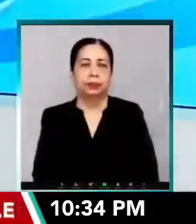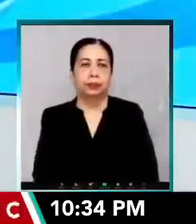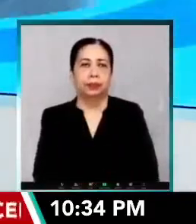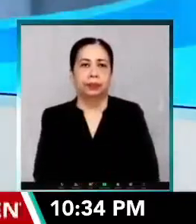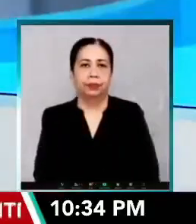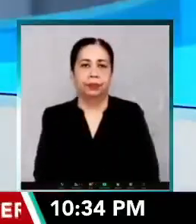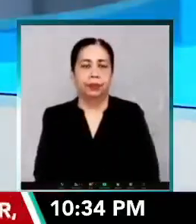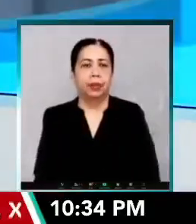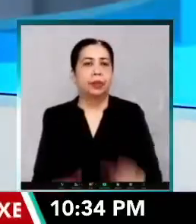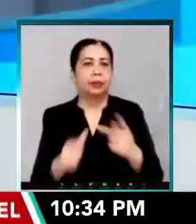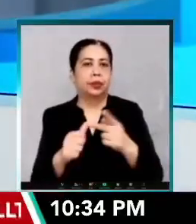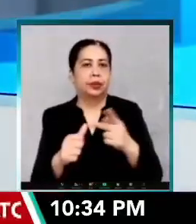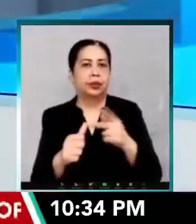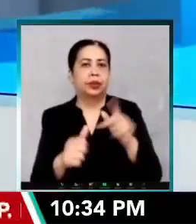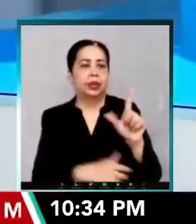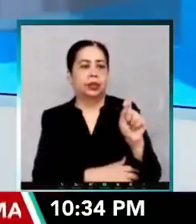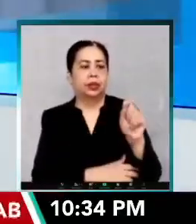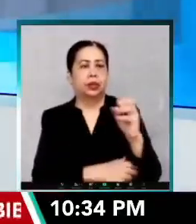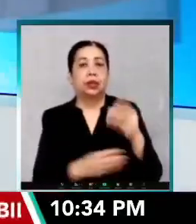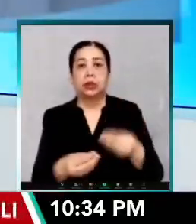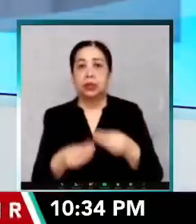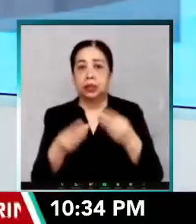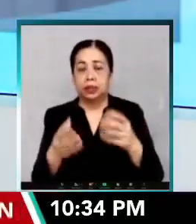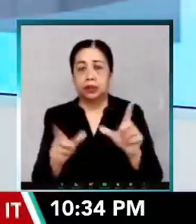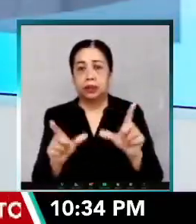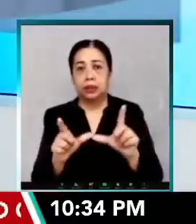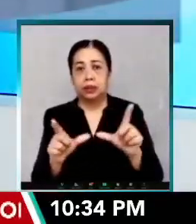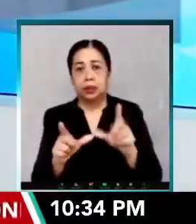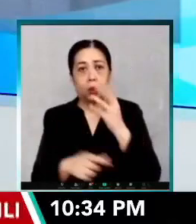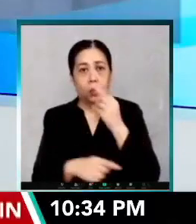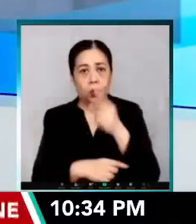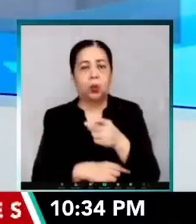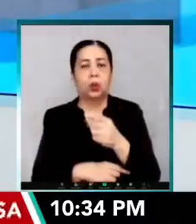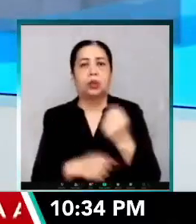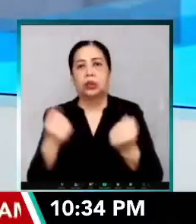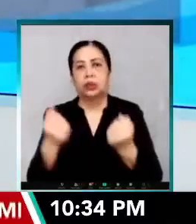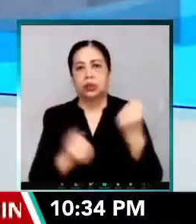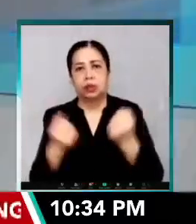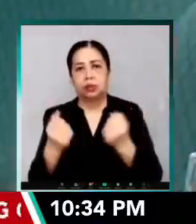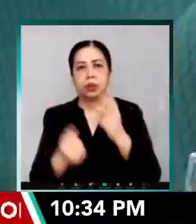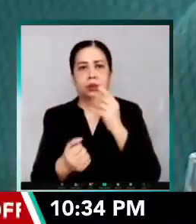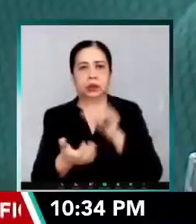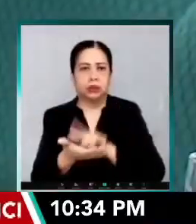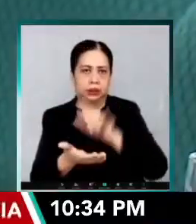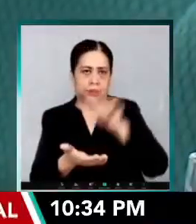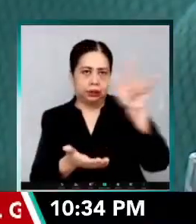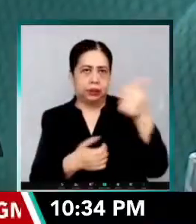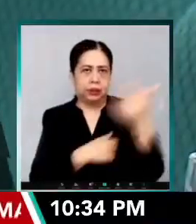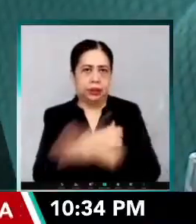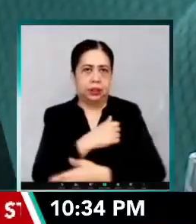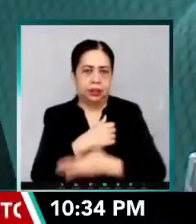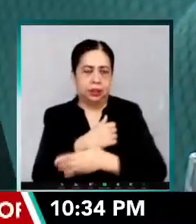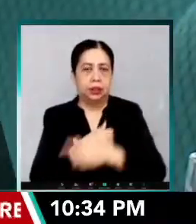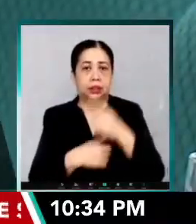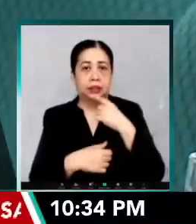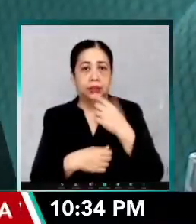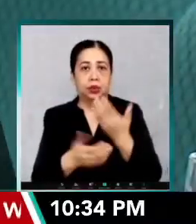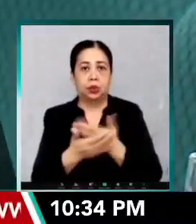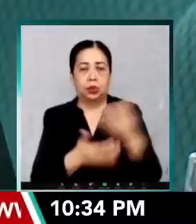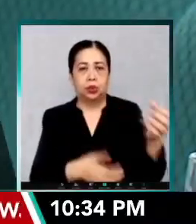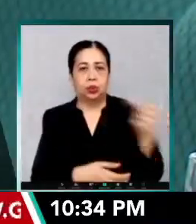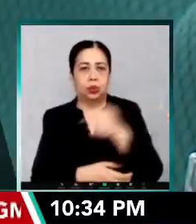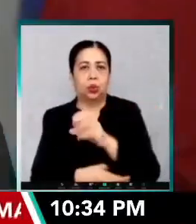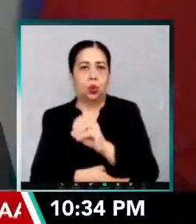Prioridad daw ng LTO na mabigyan ng lisensya ang mga driver na mangingibang bansa. Ayon sa bagong talagang officer in charge